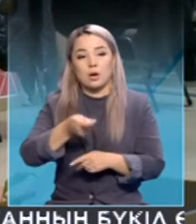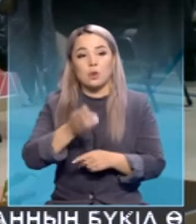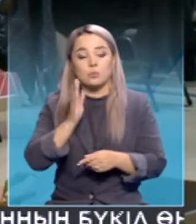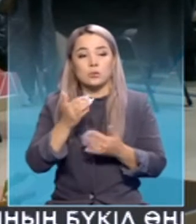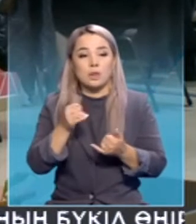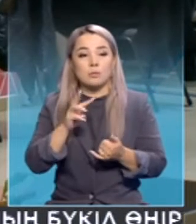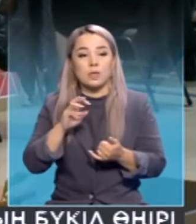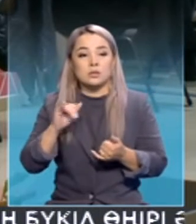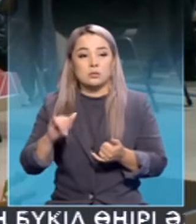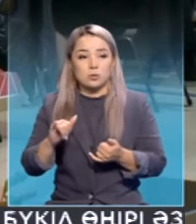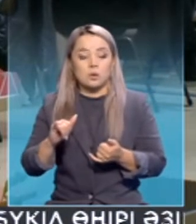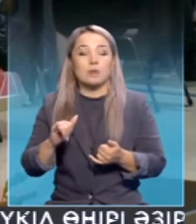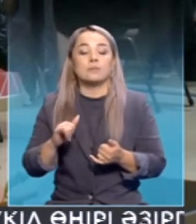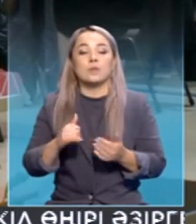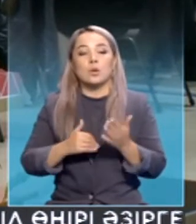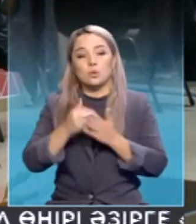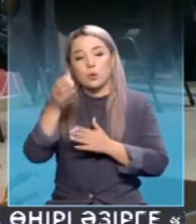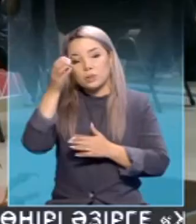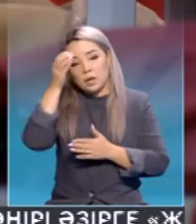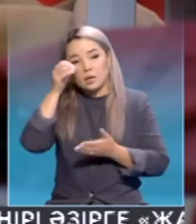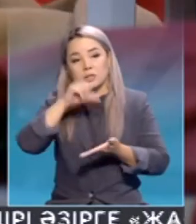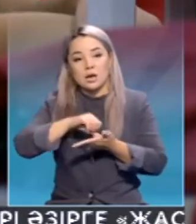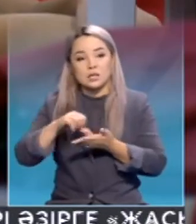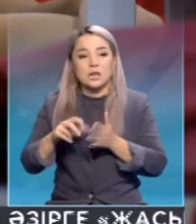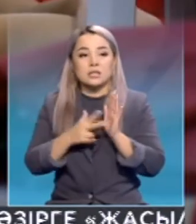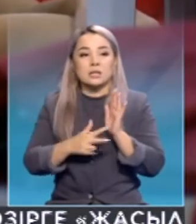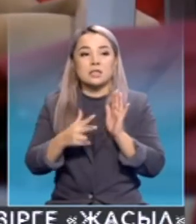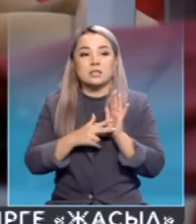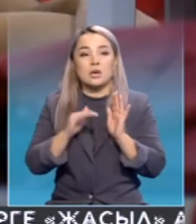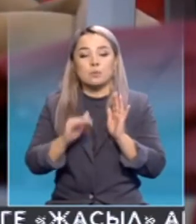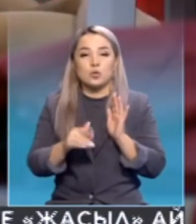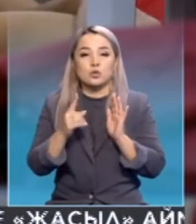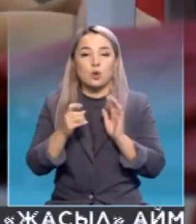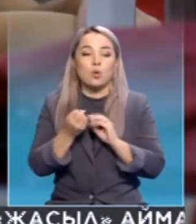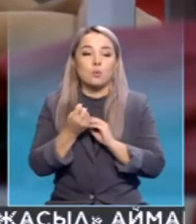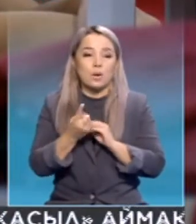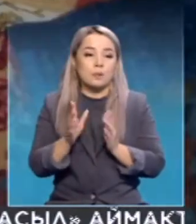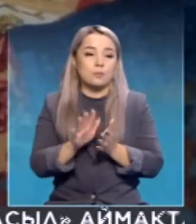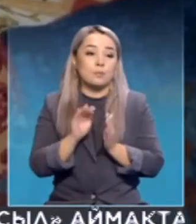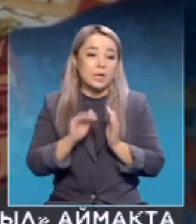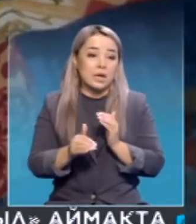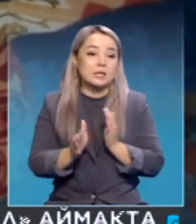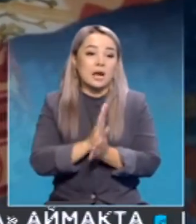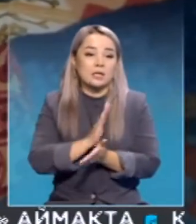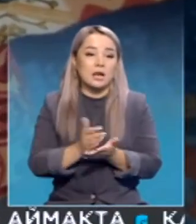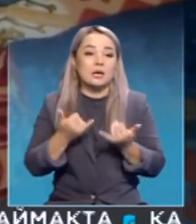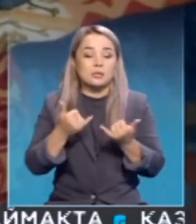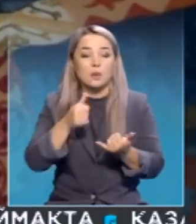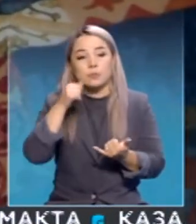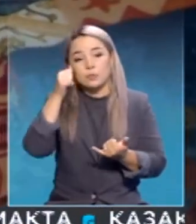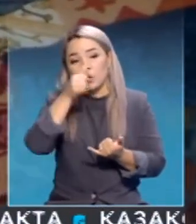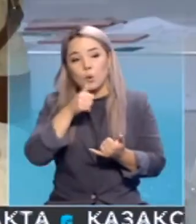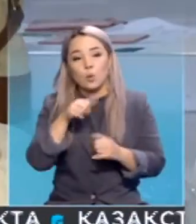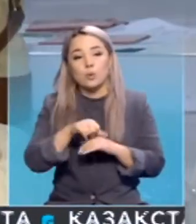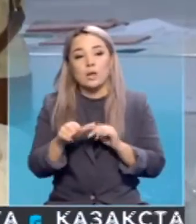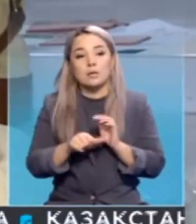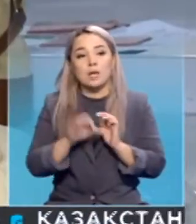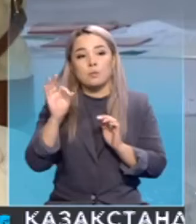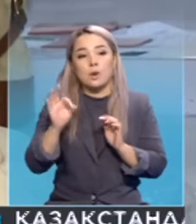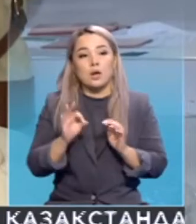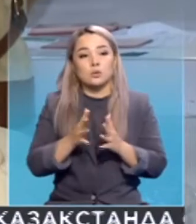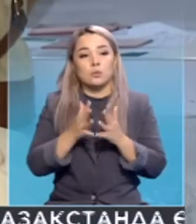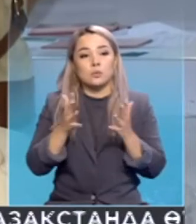Биыл магистратура, докторантура мен бакалавриатқа 88111 грант бөлінді. Бұл былтырғымен салыстырғанда 16%